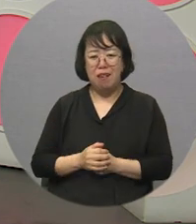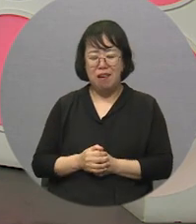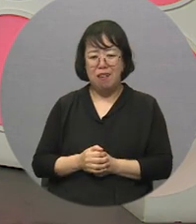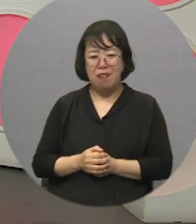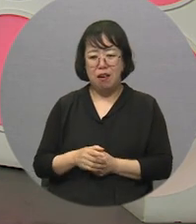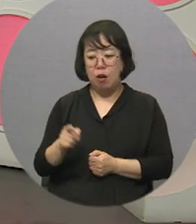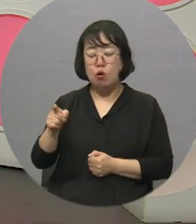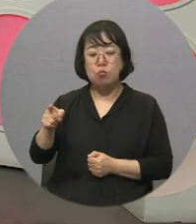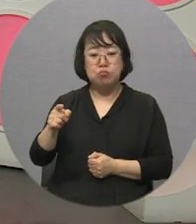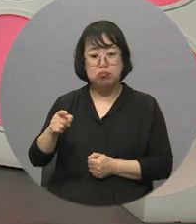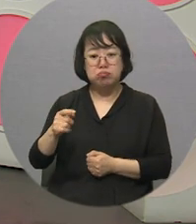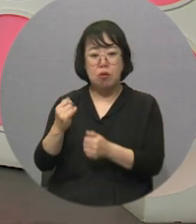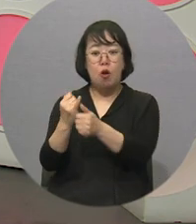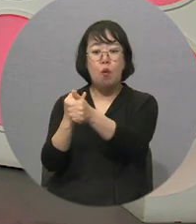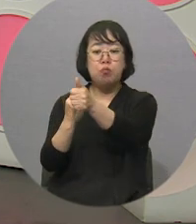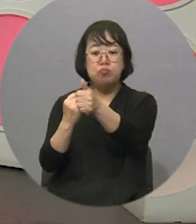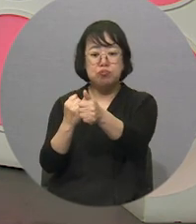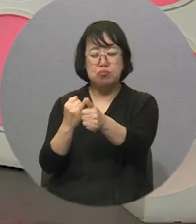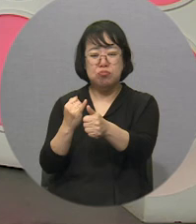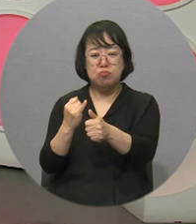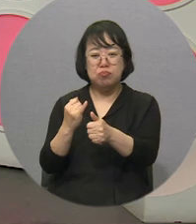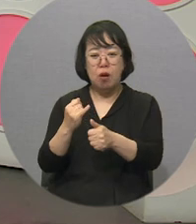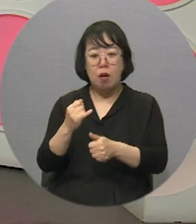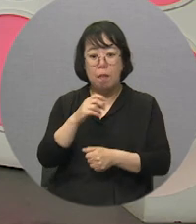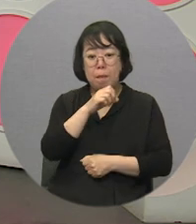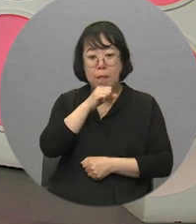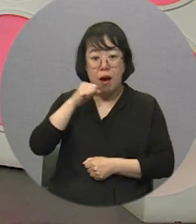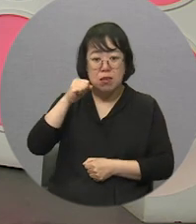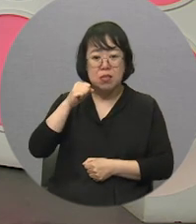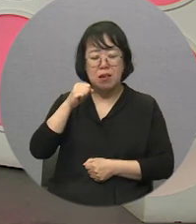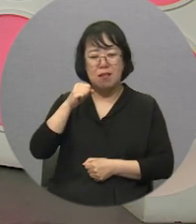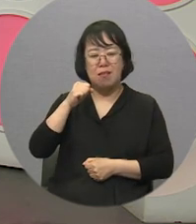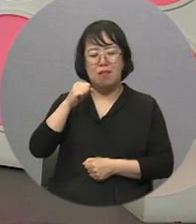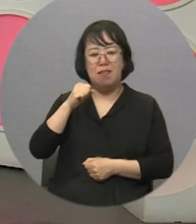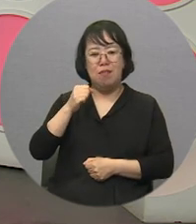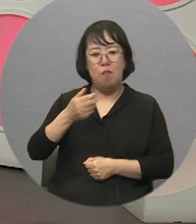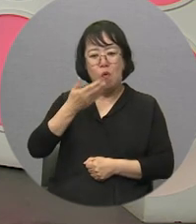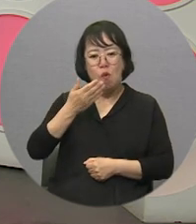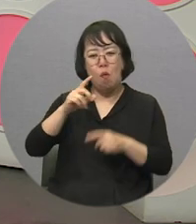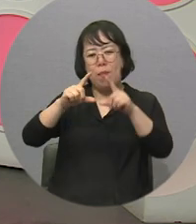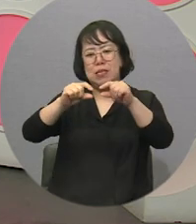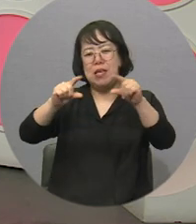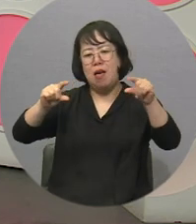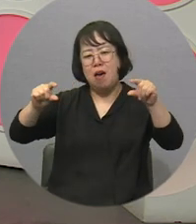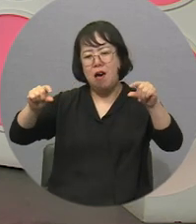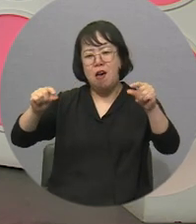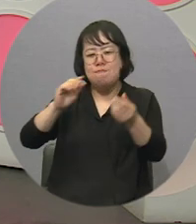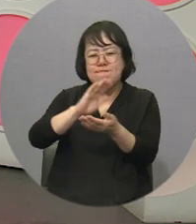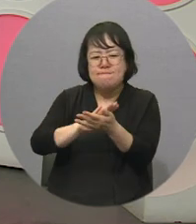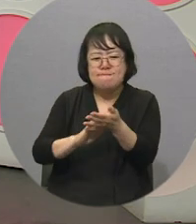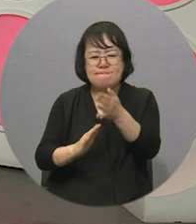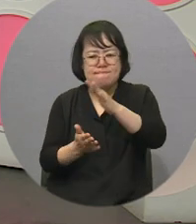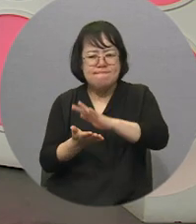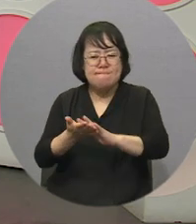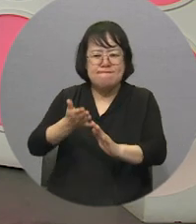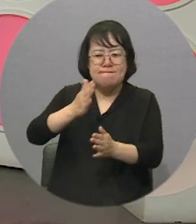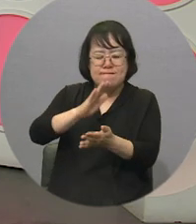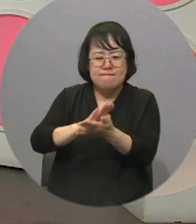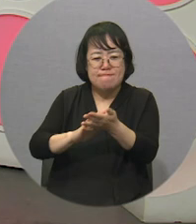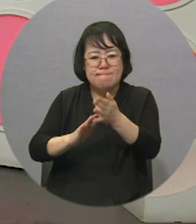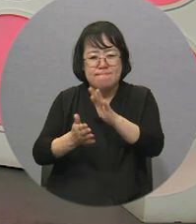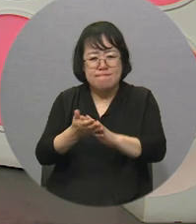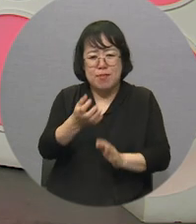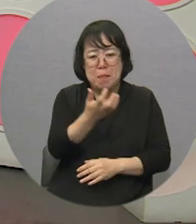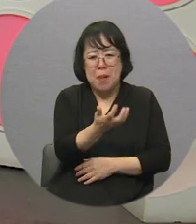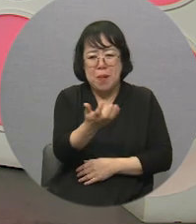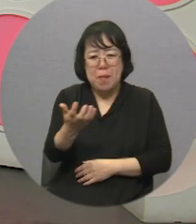네 형부가 좋아하는 반찬으로 진수성찬을 차린다. 무슨 마음으로 차리는 줄 아니? 아유 진짜 당신이